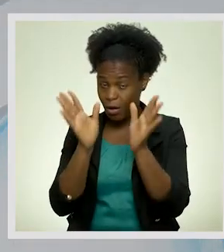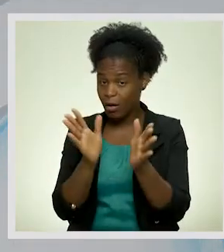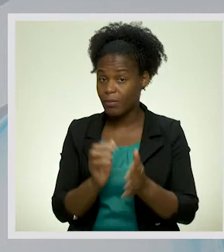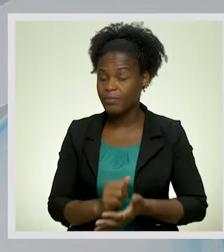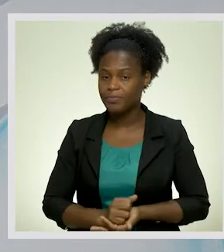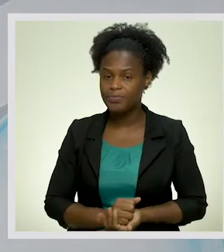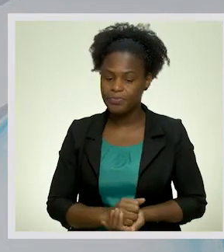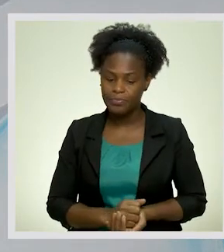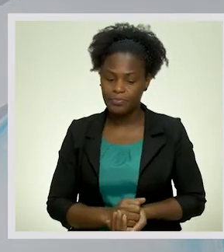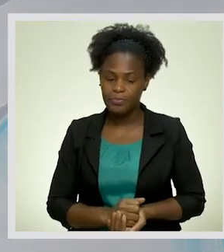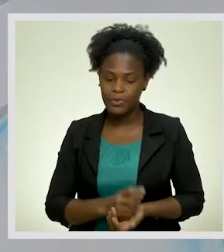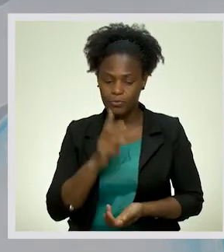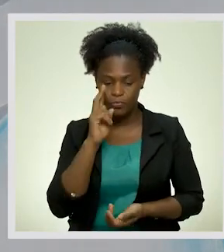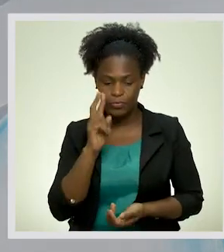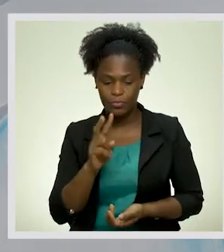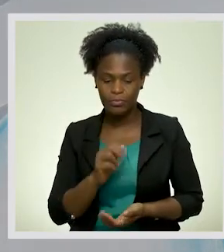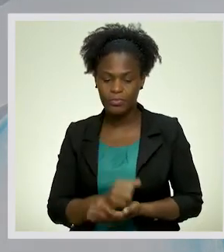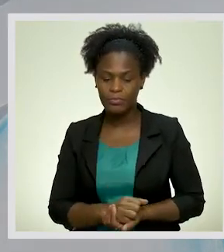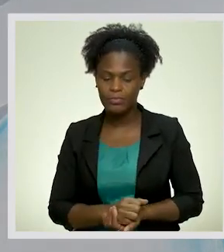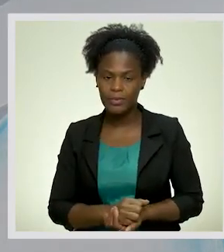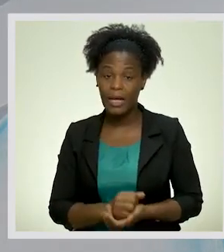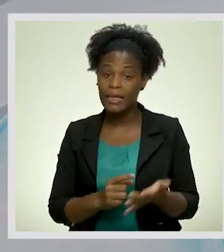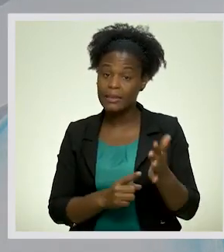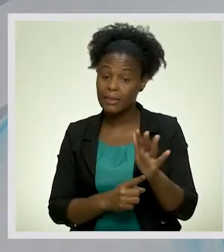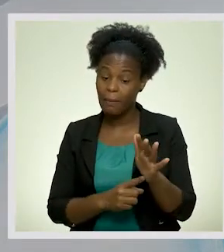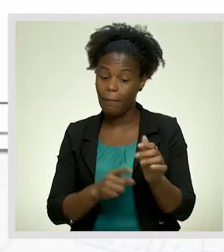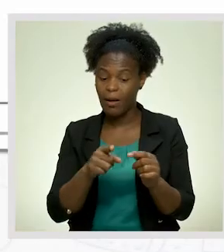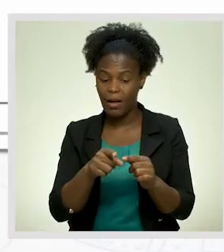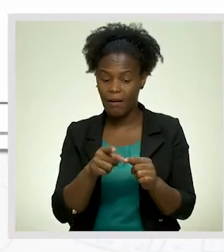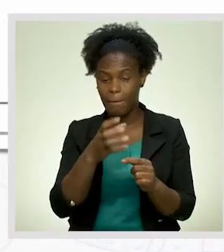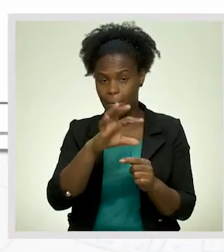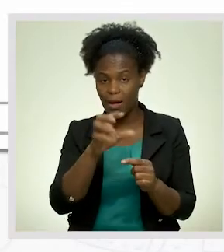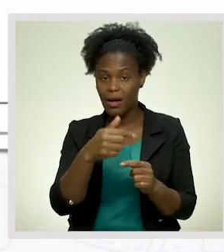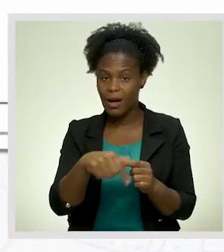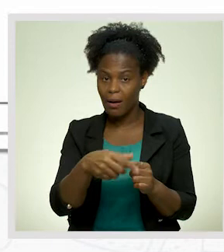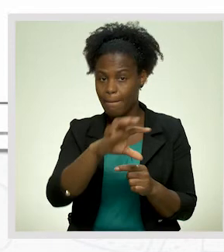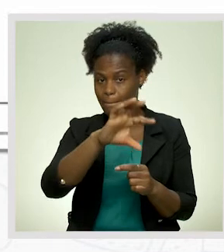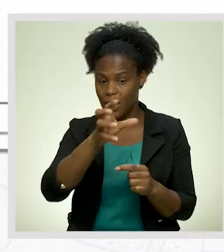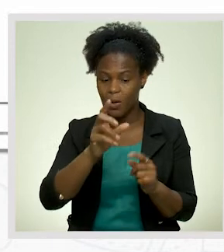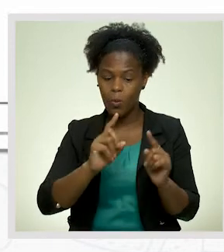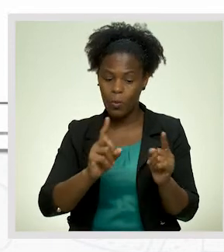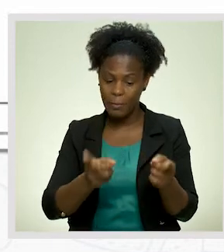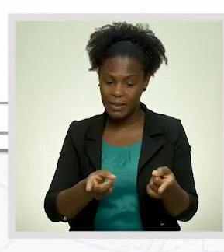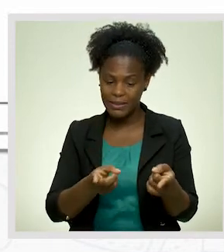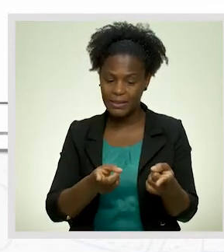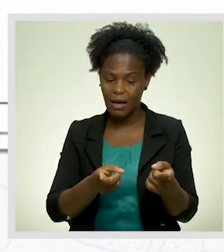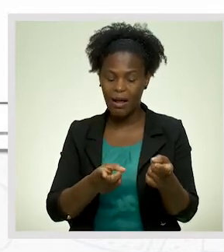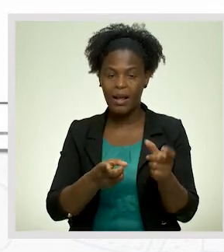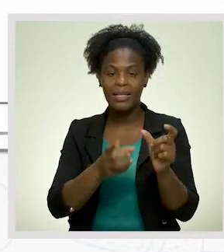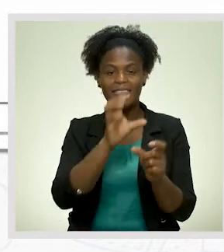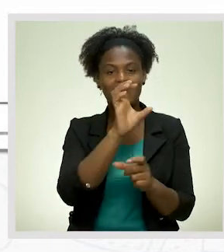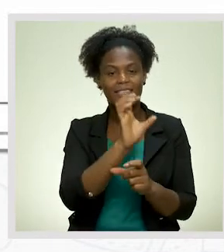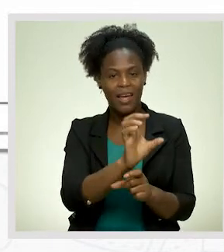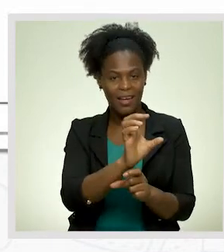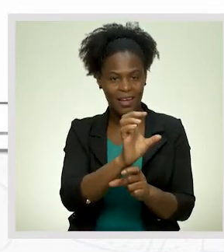attention. Regardez, ici par exemple, on a un pays qui commence avec la lettre